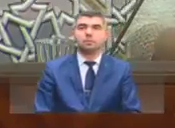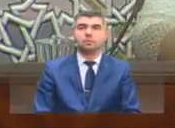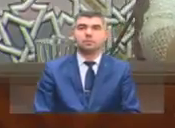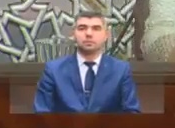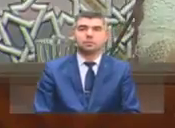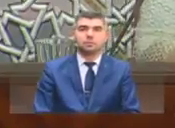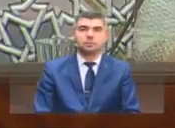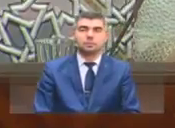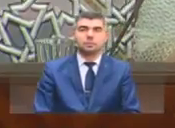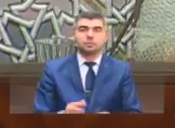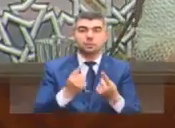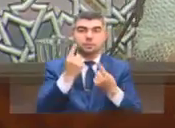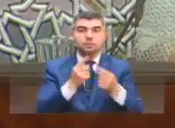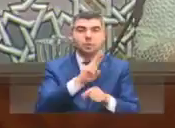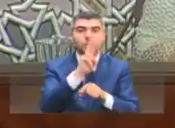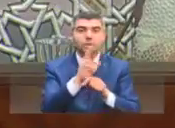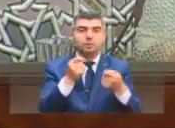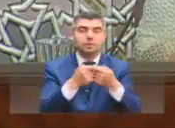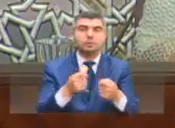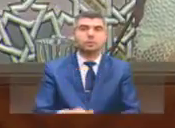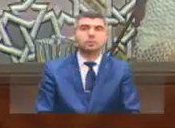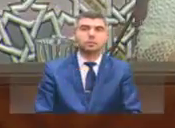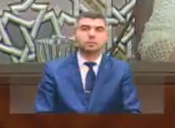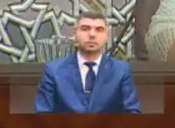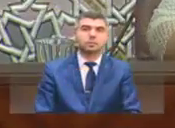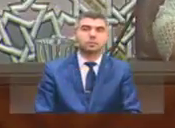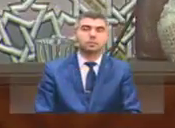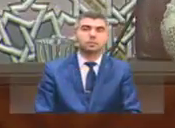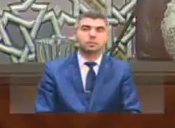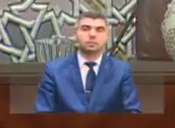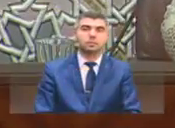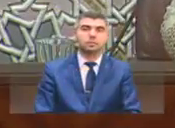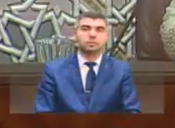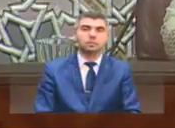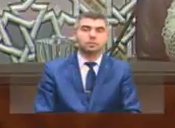شكرا. تعقيب. تفضل السيد نائب.